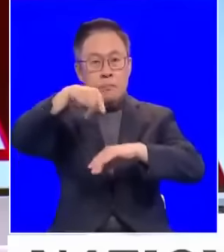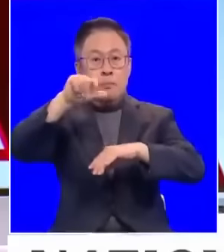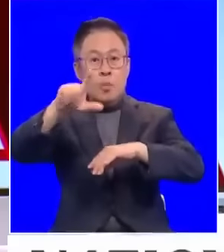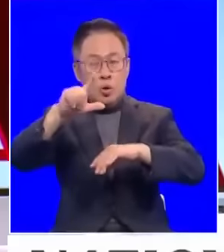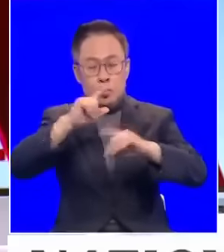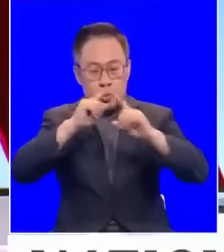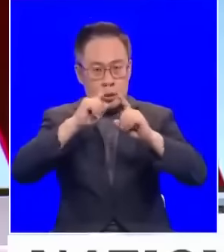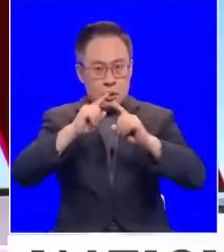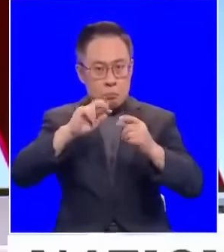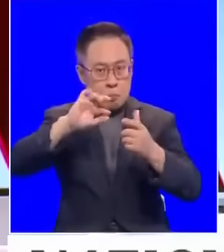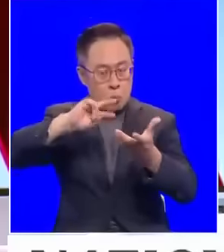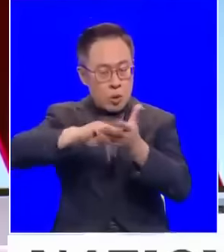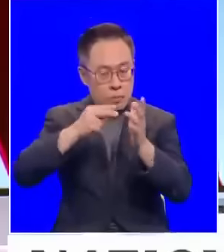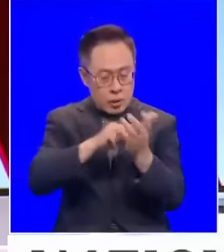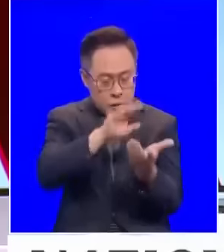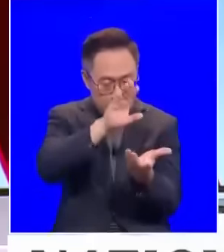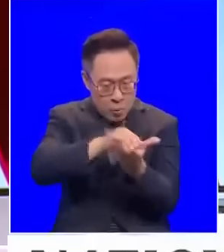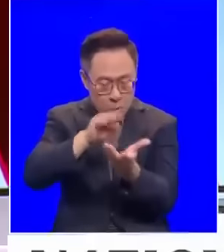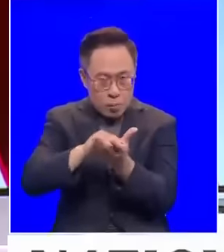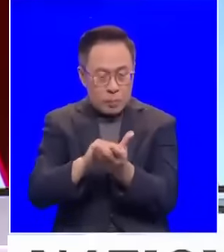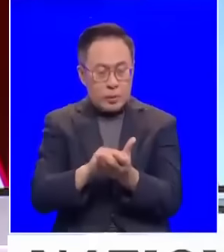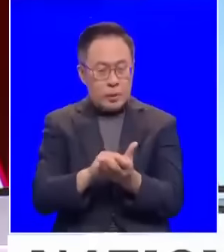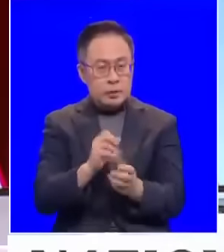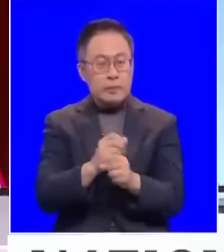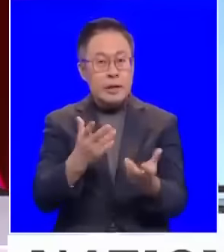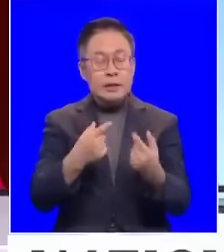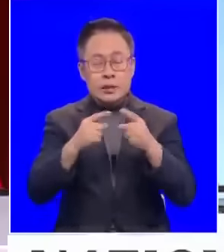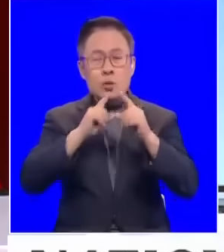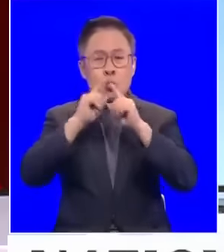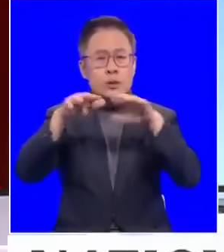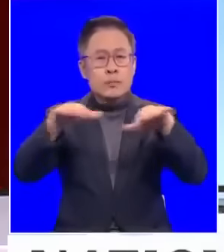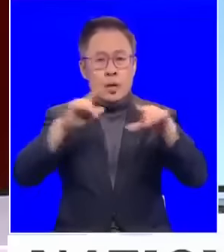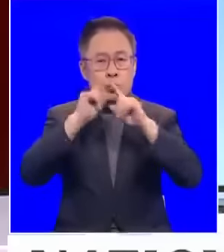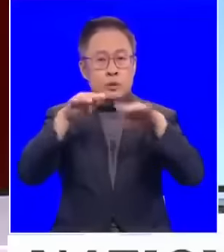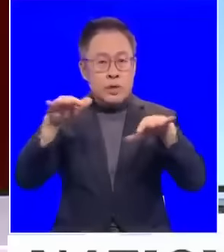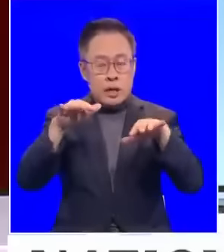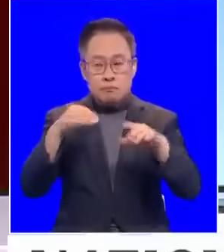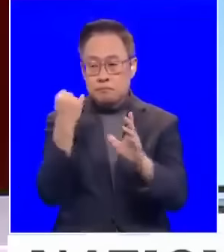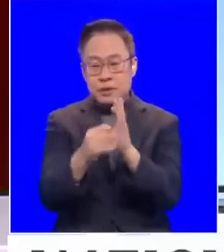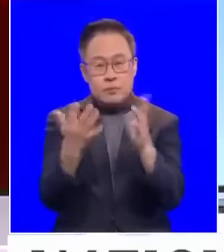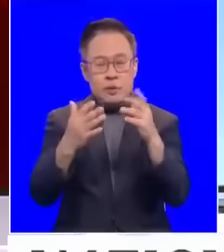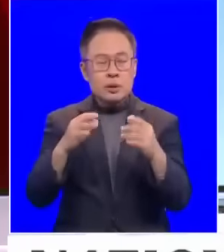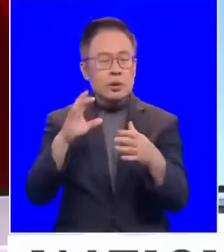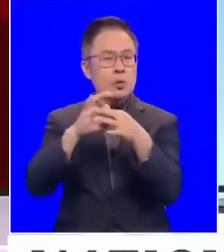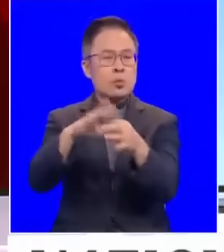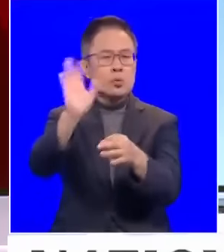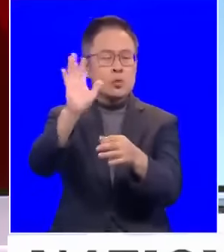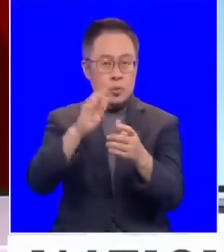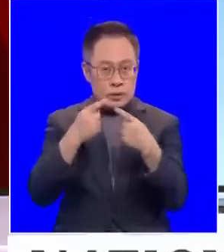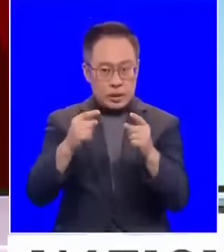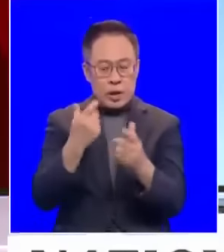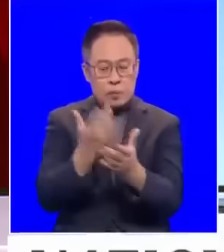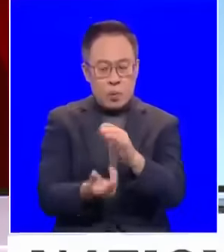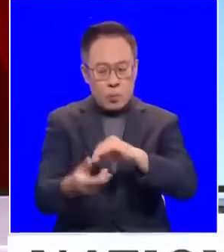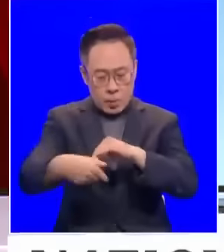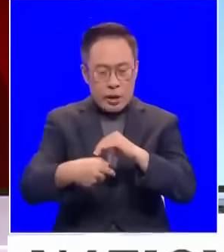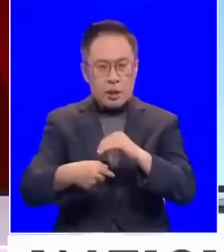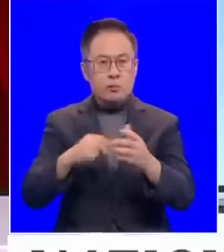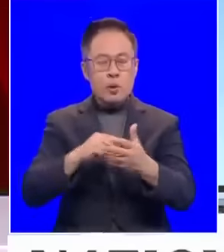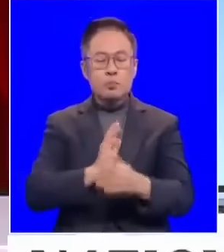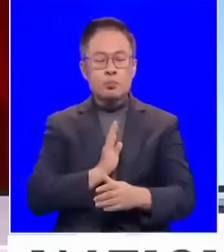ะคะแต่ก็ไม่ต้องกังวลเน า ะเพราะว่าถ้าเกิดว่าไม่ได้ทำอะไรผิดหร ือ ว่าถ้าเกิดตำรวจไม่เชิญตัวไปอะไรเงี้ยนะคือถ้าเกิดว่า